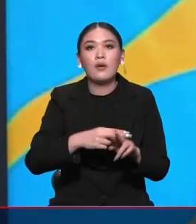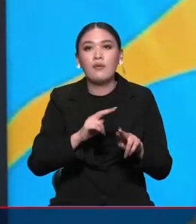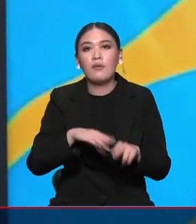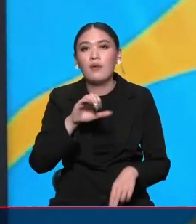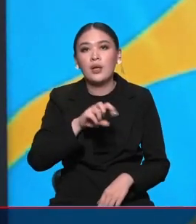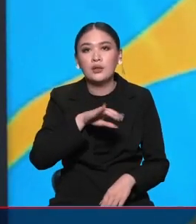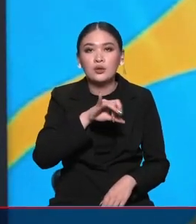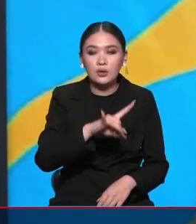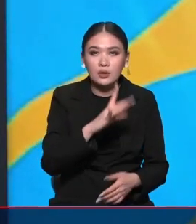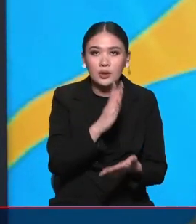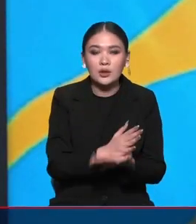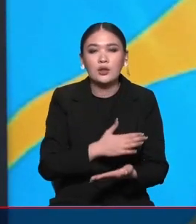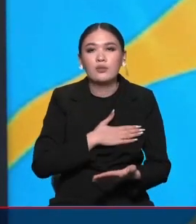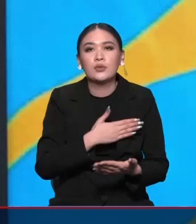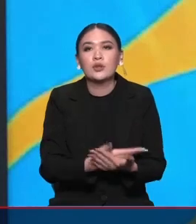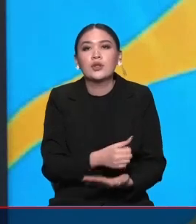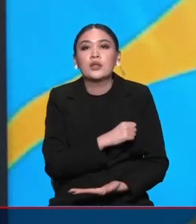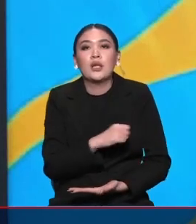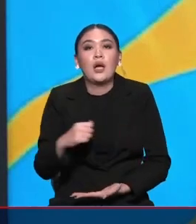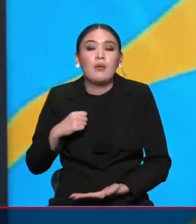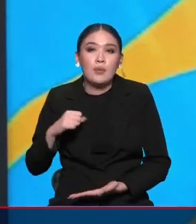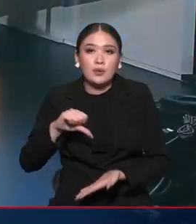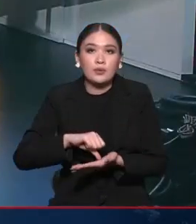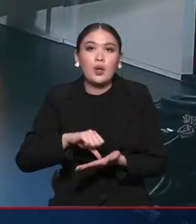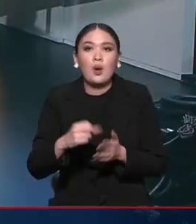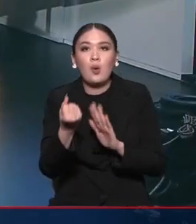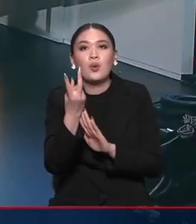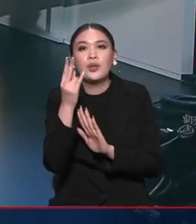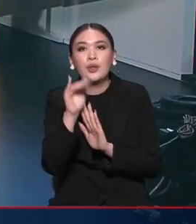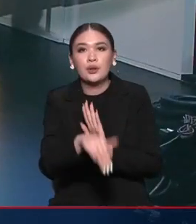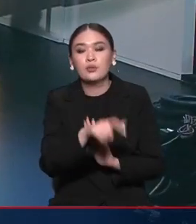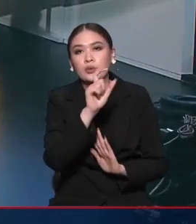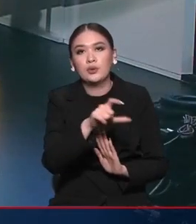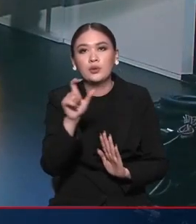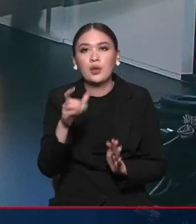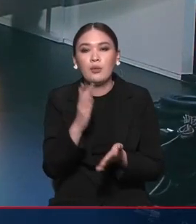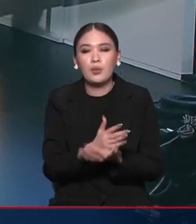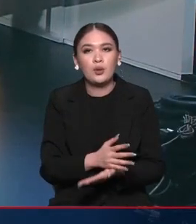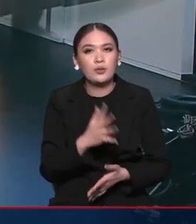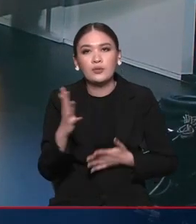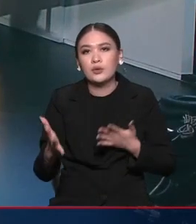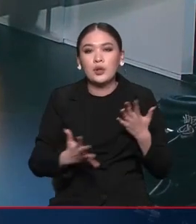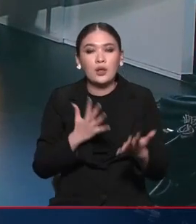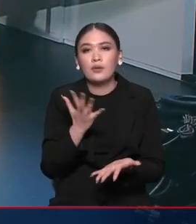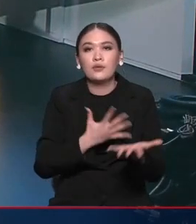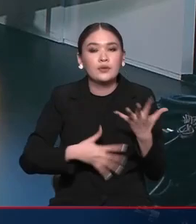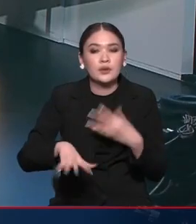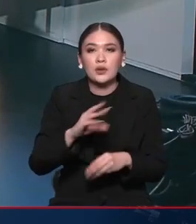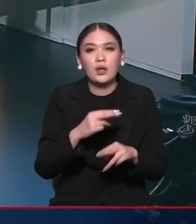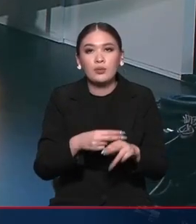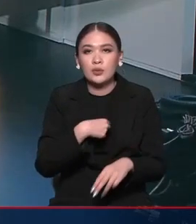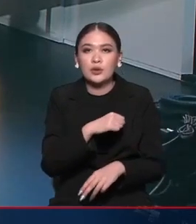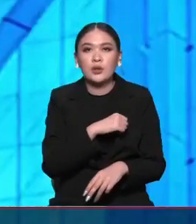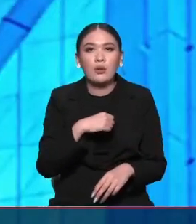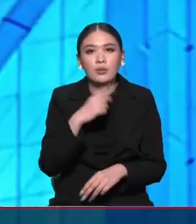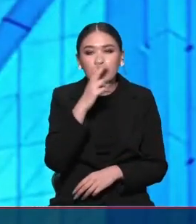волонтерларымыз бар, еріктілер. Қанша волонтерларыңыз бар? 12 мың еріктілеріміз бар. Өте белсенді. Мен өзім олардың ішінде